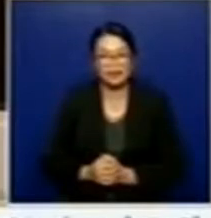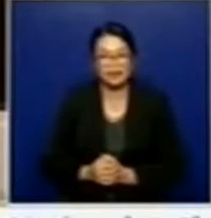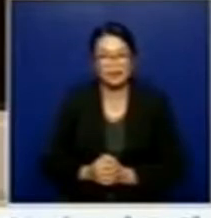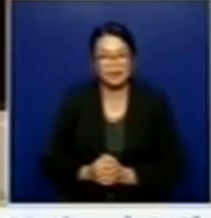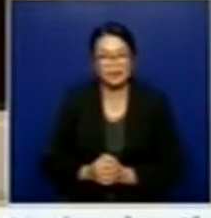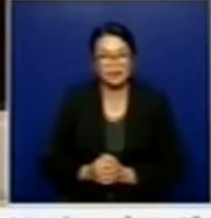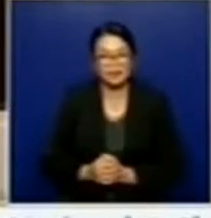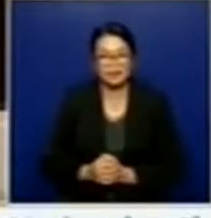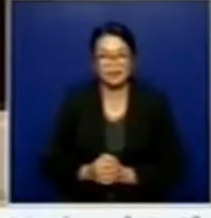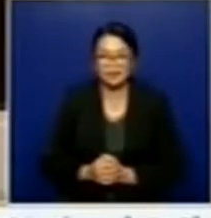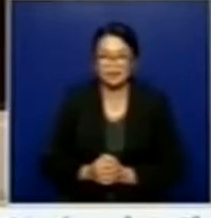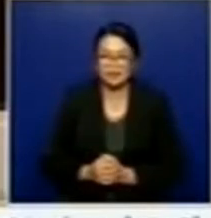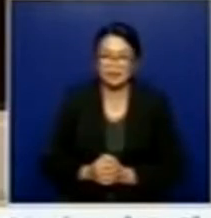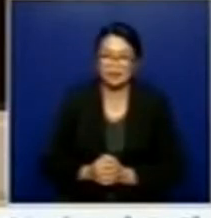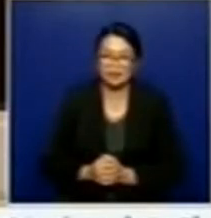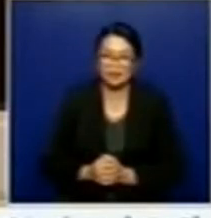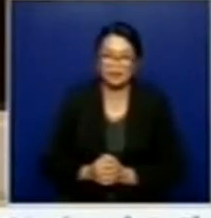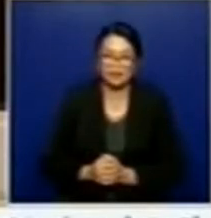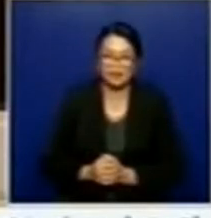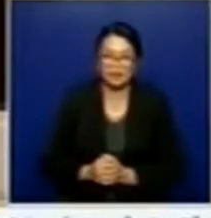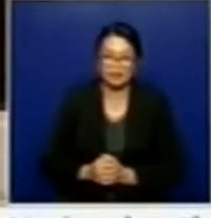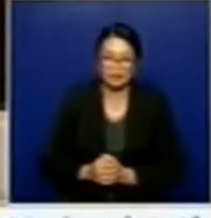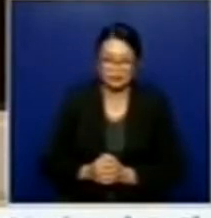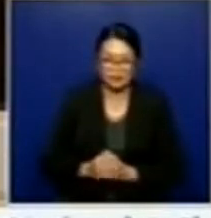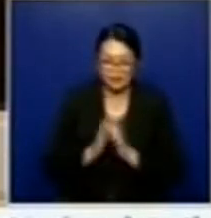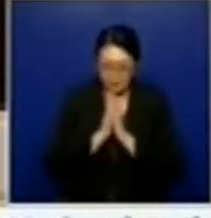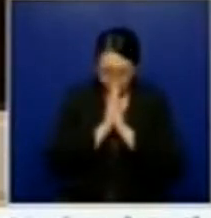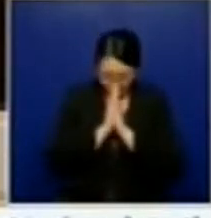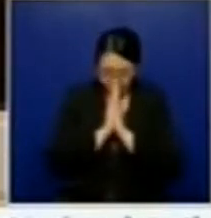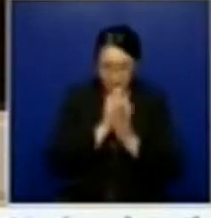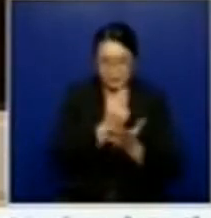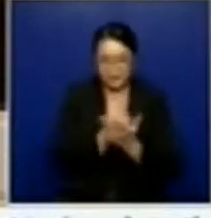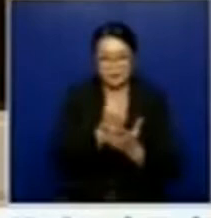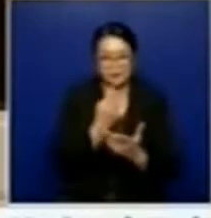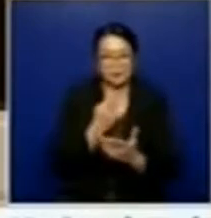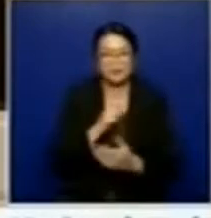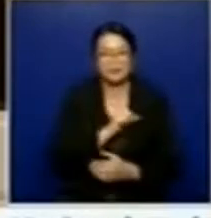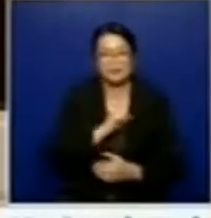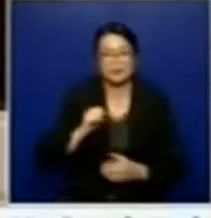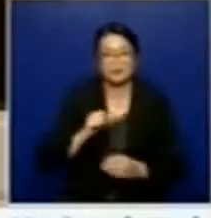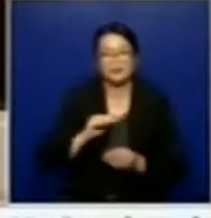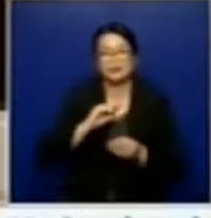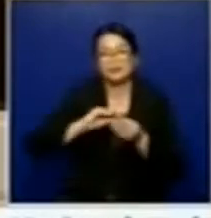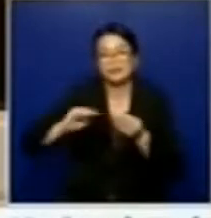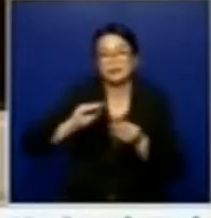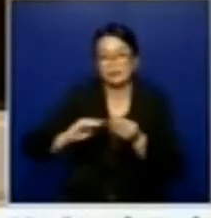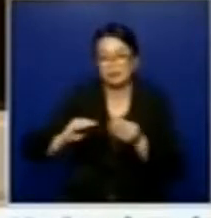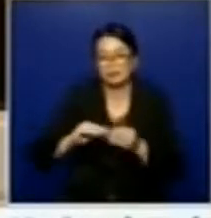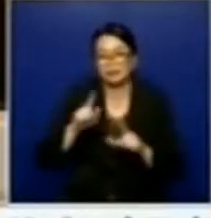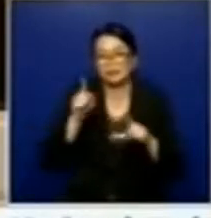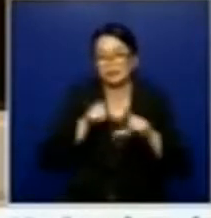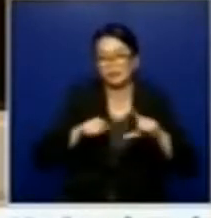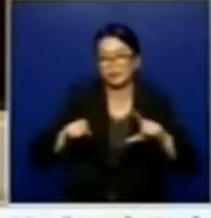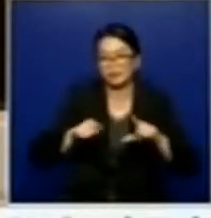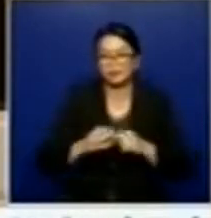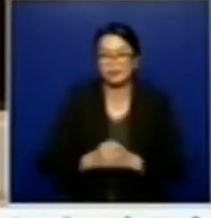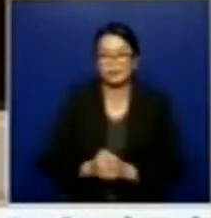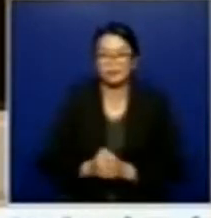ครับท่านประธานสภาที่เคารพครับผมจิรัตน์ทองสุวรรณผู้แทนราษฎรจังหวัดฉะเชิงเทราพรรคก้าวไกลครับ